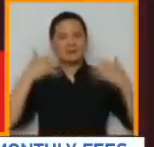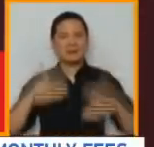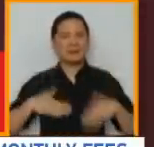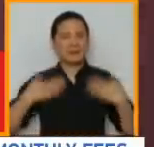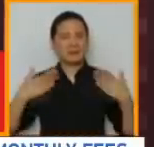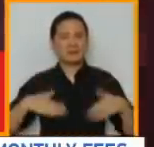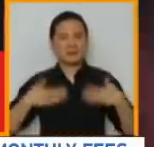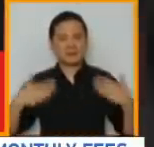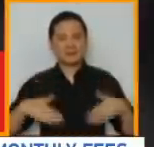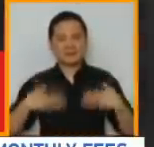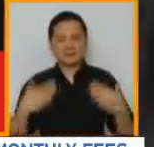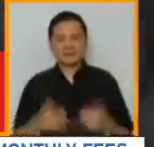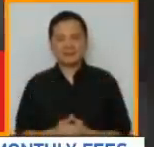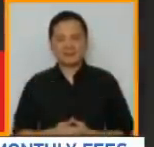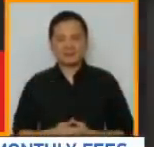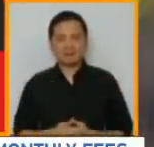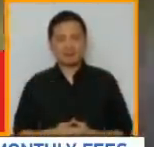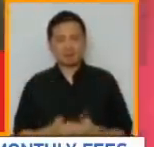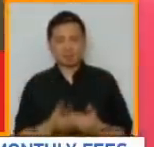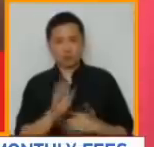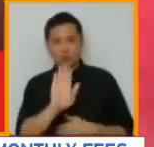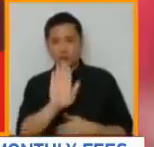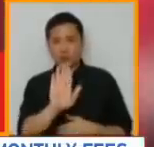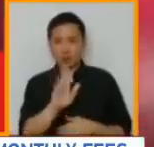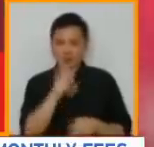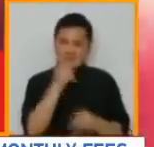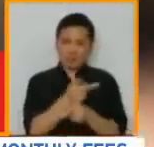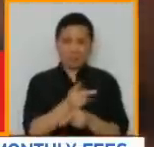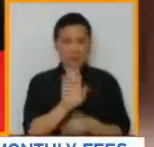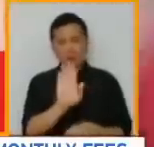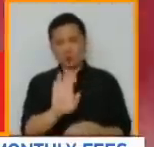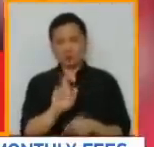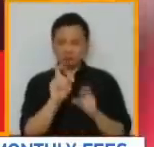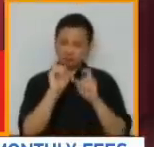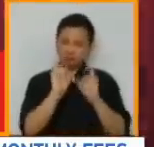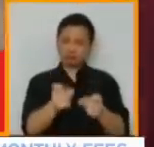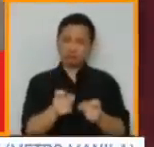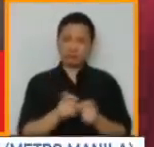Oh my God. O yan, sa'yo yan. Sa'yo yan, may bike ka na.